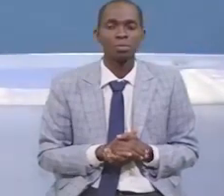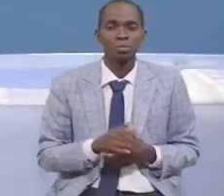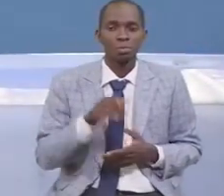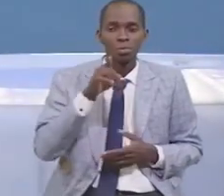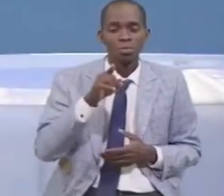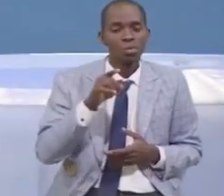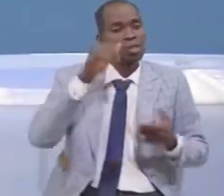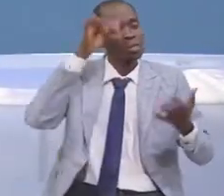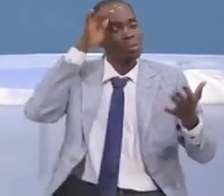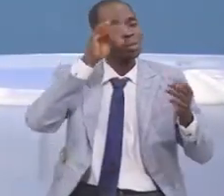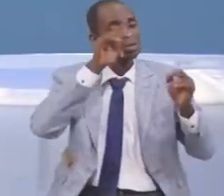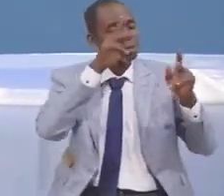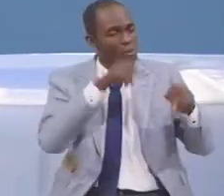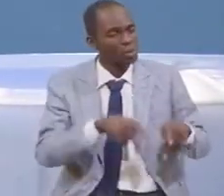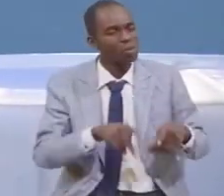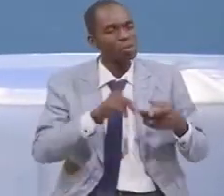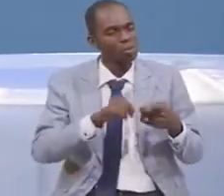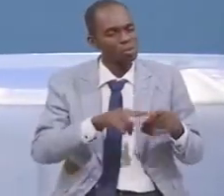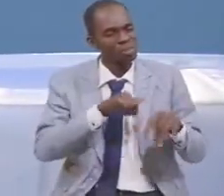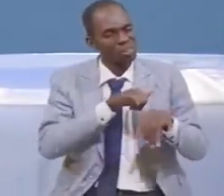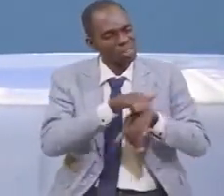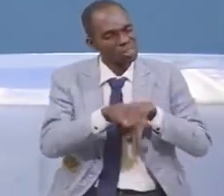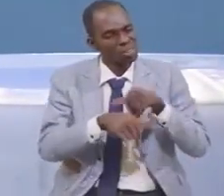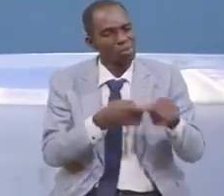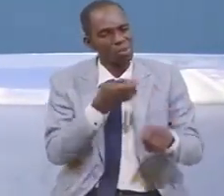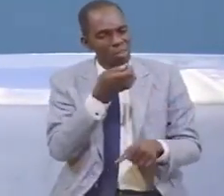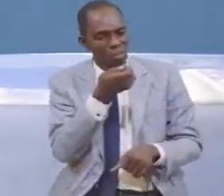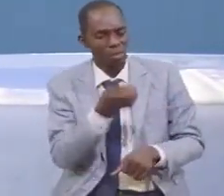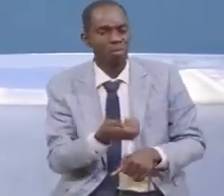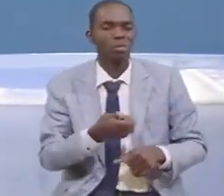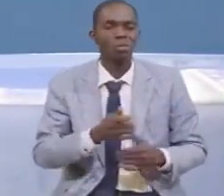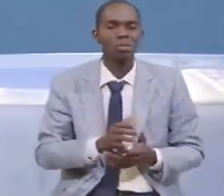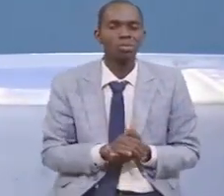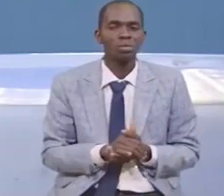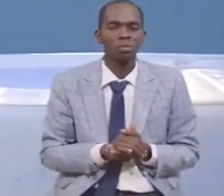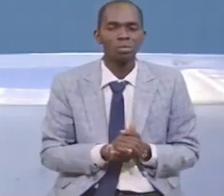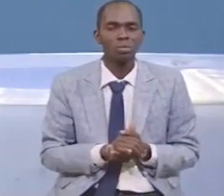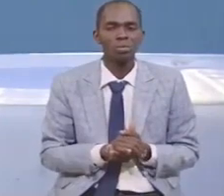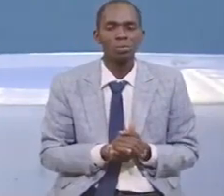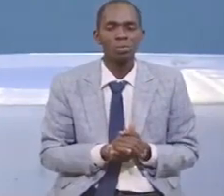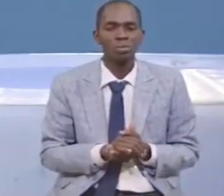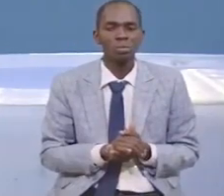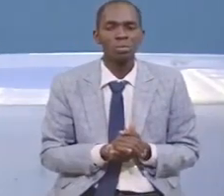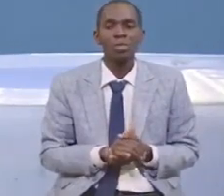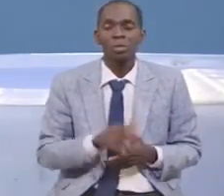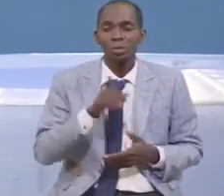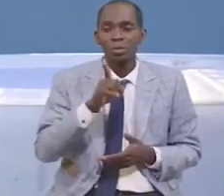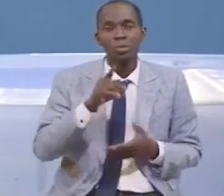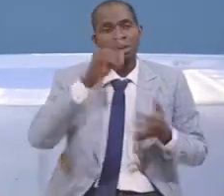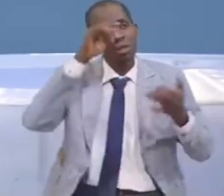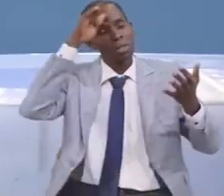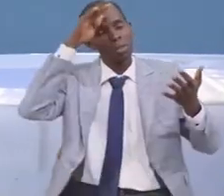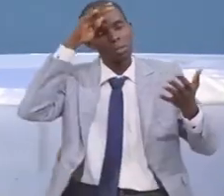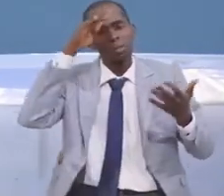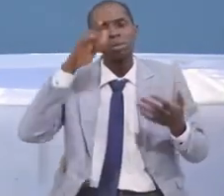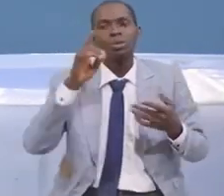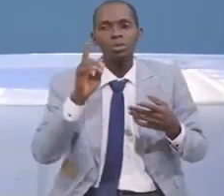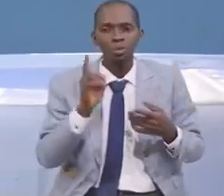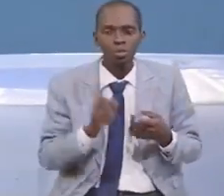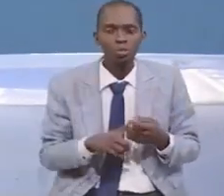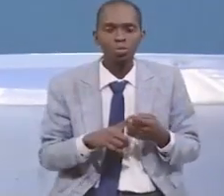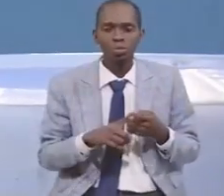టు డిసీవ్ యు ఎ లిటిల్ బిట్, ఏదైనా కొంచెం మోసం చేస్తాడేమో అనే అనుకుంటున్నాం. యు ఎక్స్పెక్ట్ హిమ్ టు యాక్ట్ అవుట్